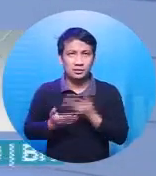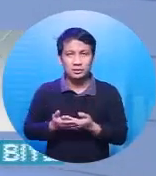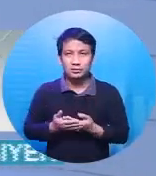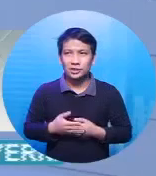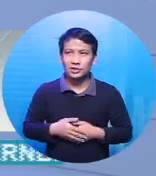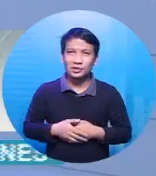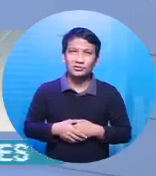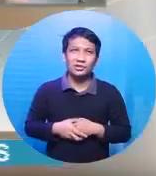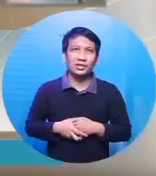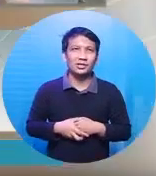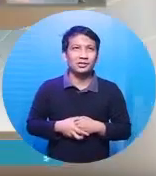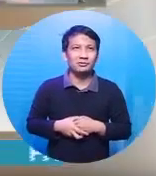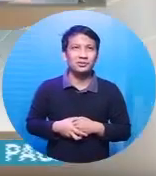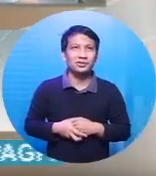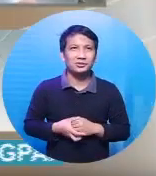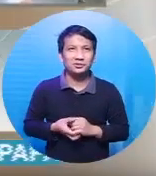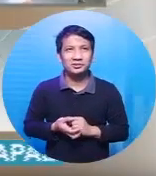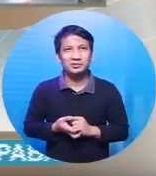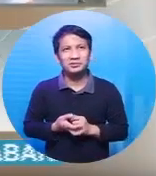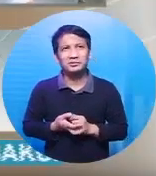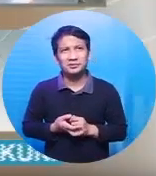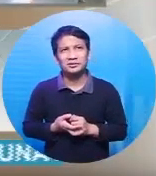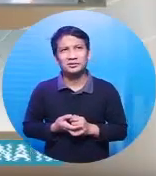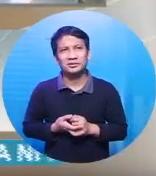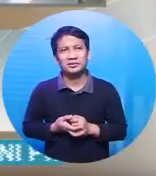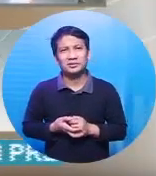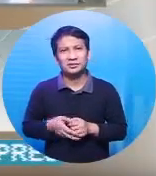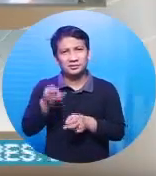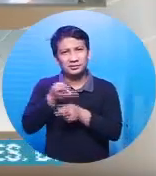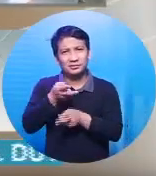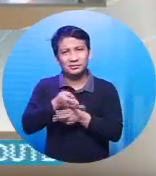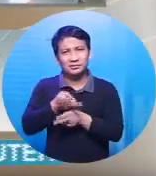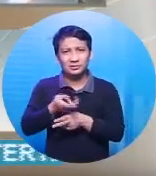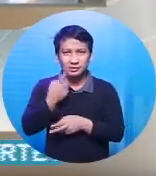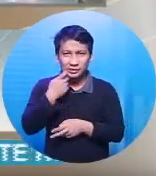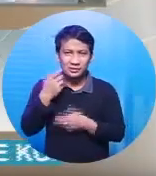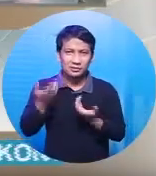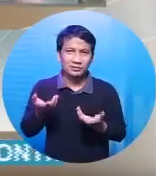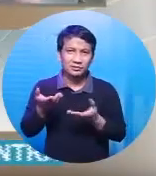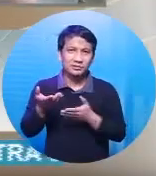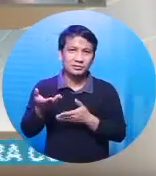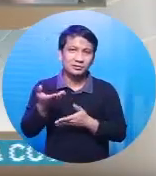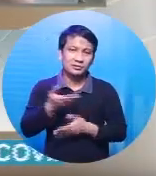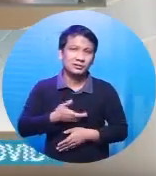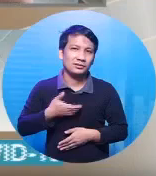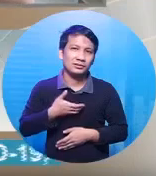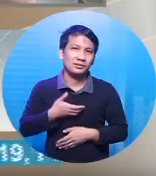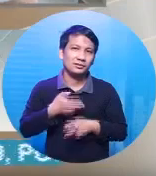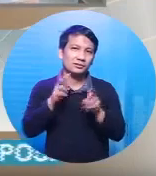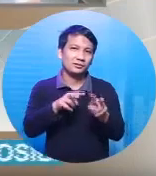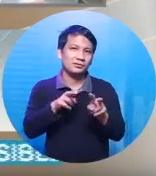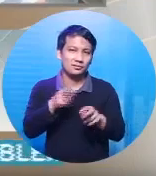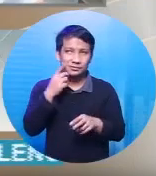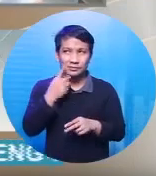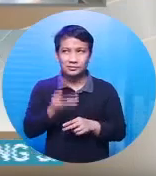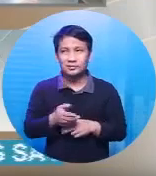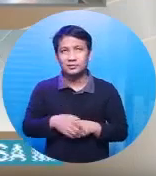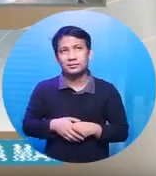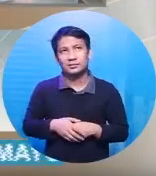Yes. Umaga sa'yo. Okay, nagsusubaybay ka kanina pa, no? Dito sa kaso. Yes, sir. Tama po. Nakamonitor po ako.